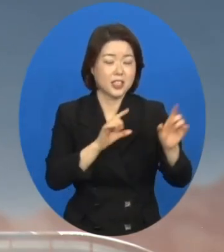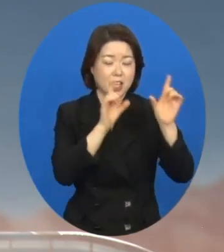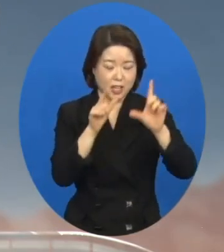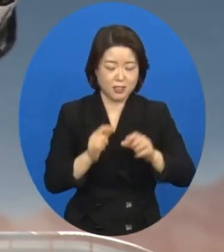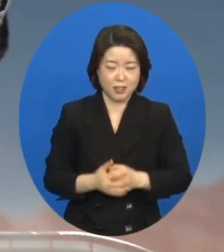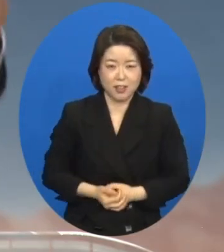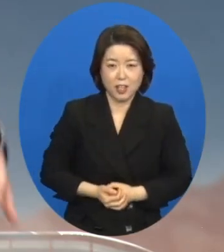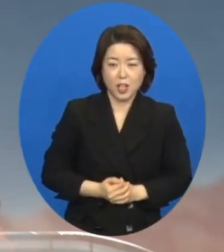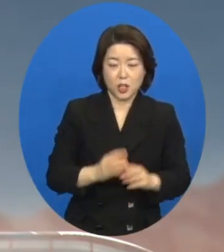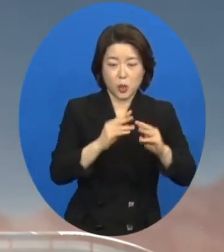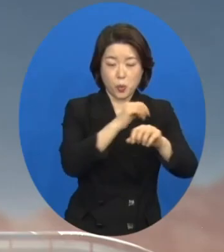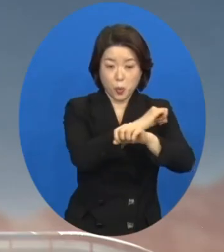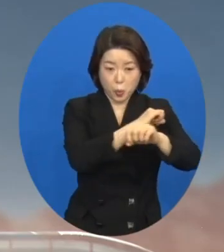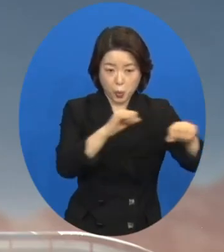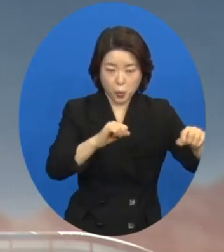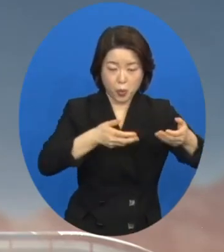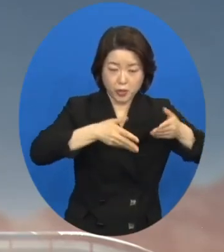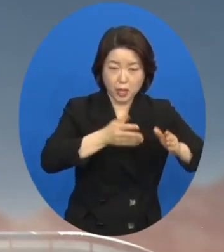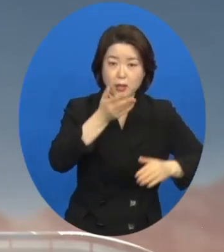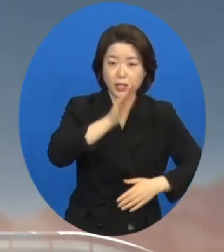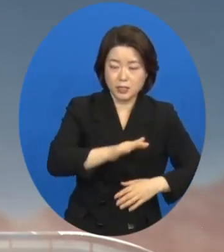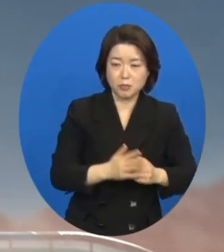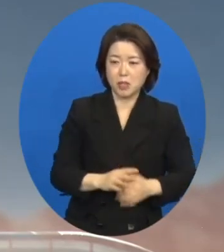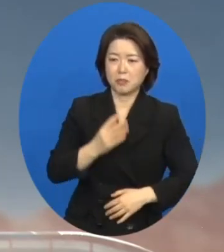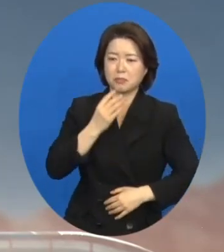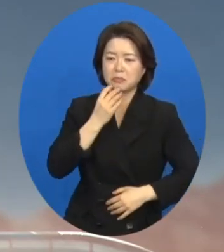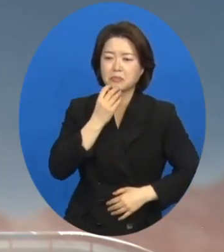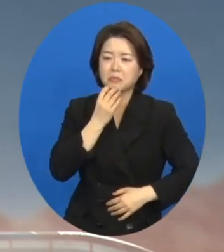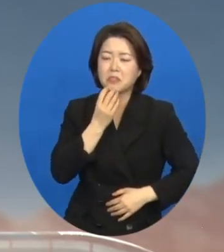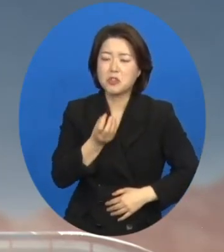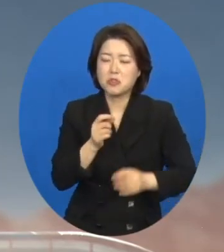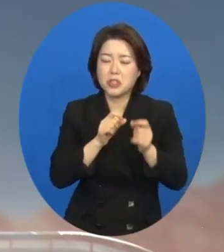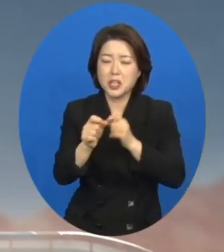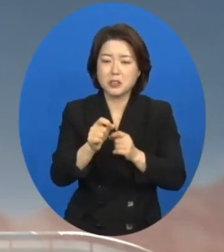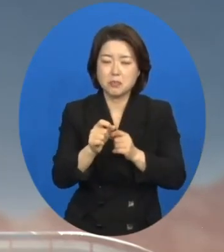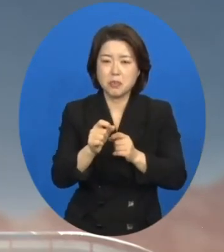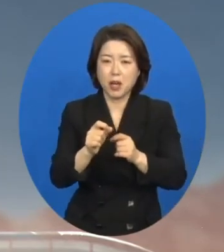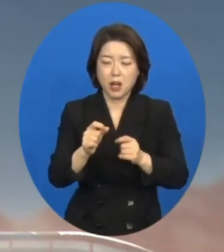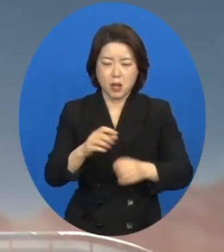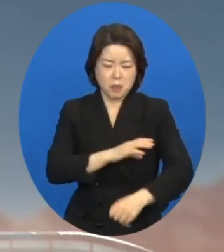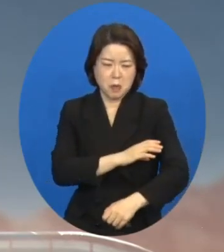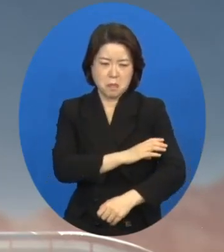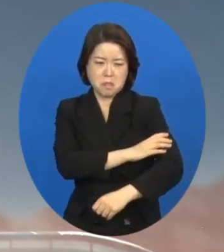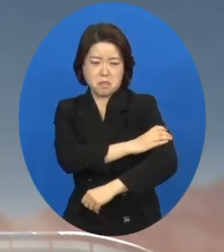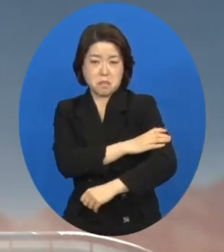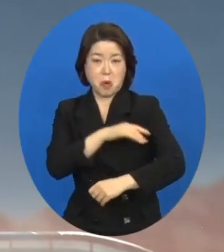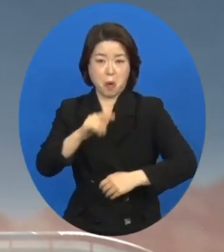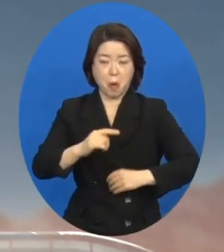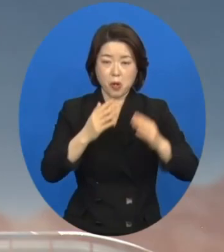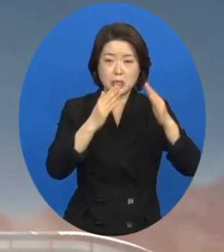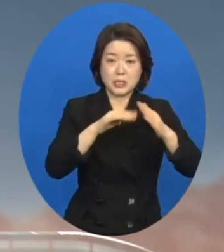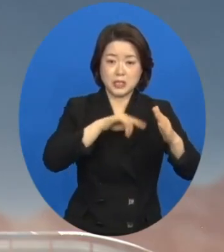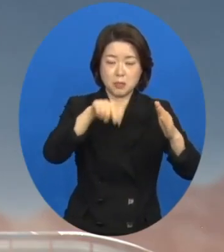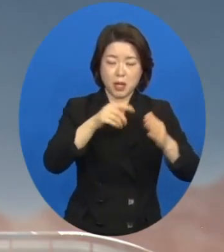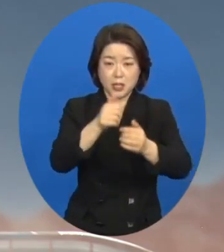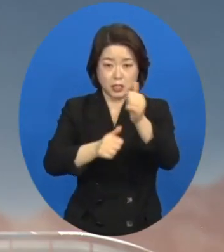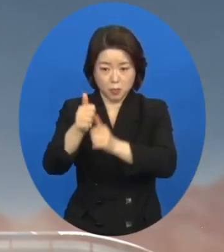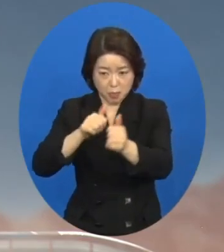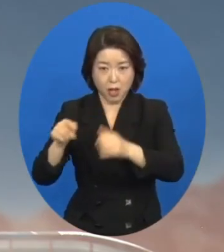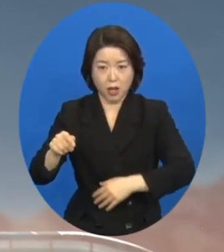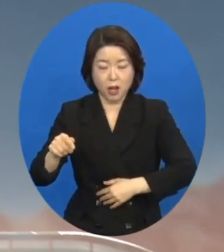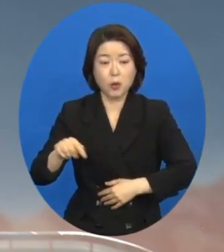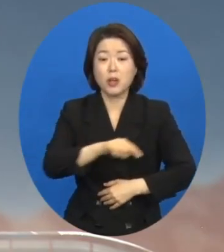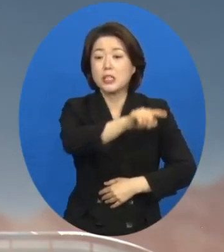태어났지만 유력한 집안이니까 바벨론 조금 머리 떨어져 있긴 하지만 그 고대 근동의 나름